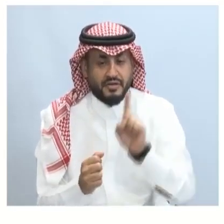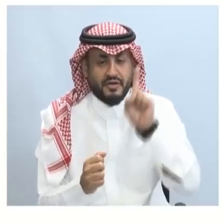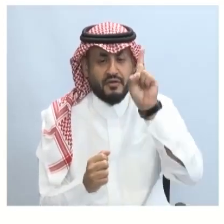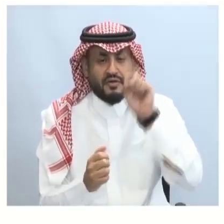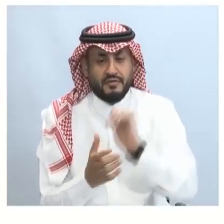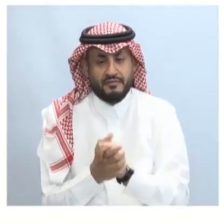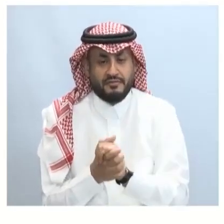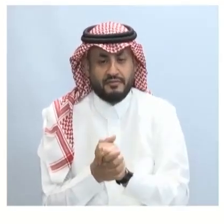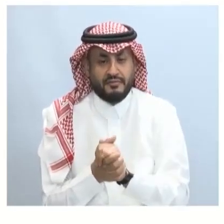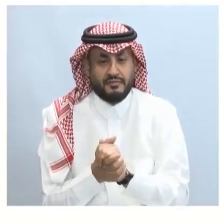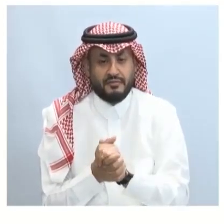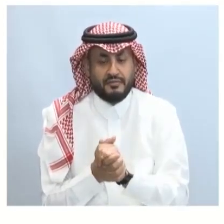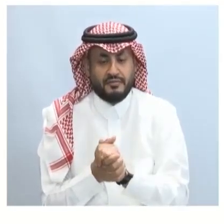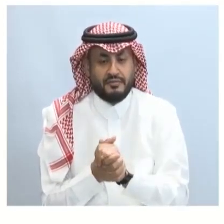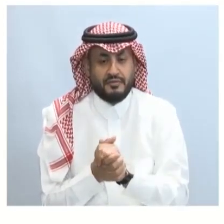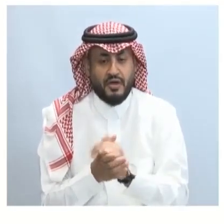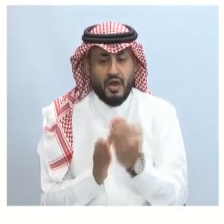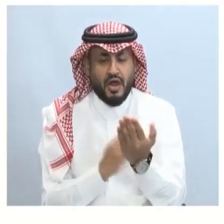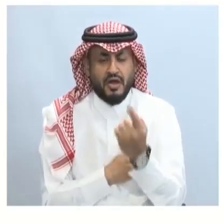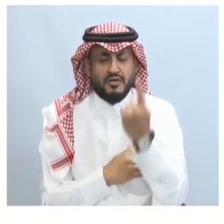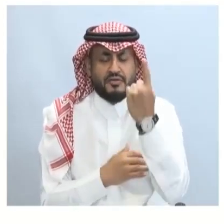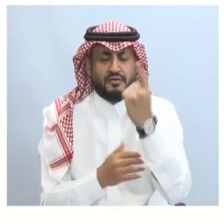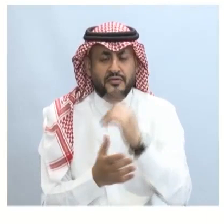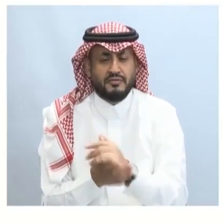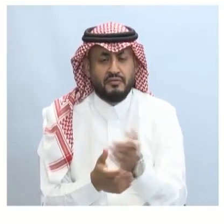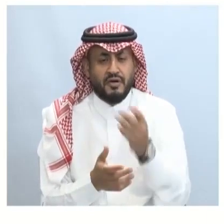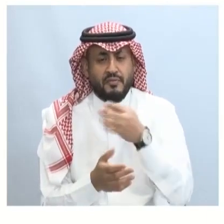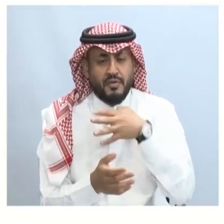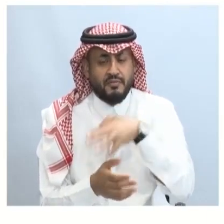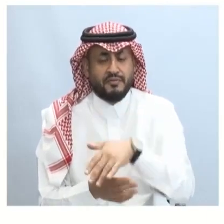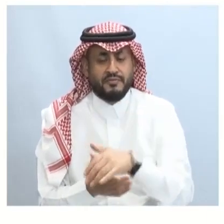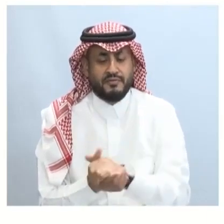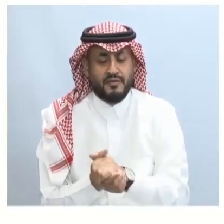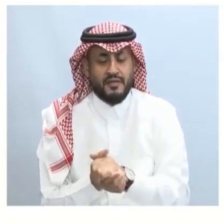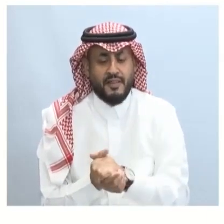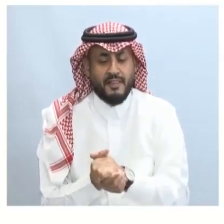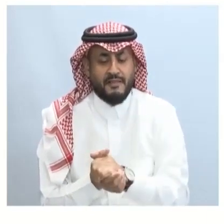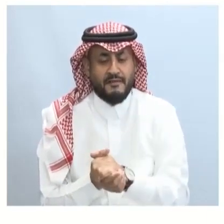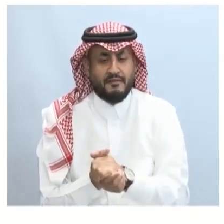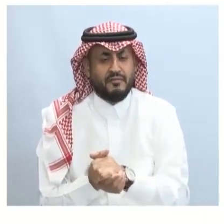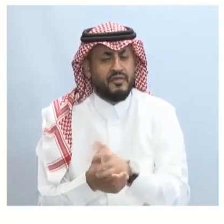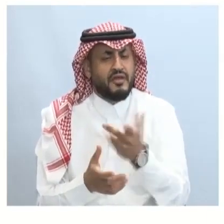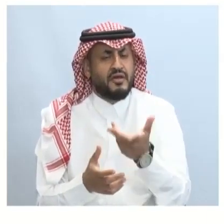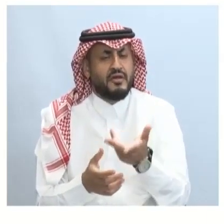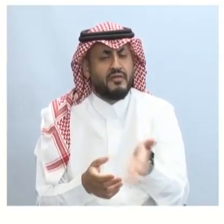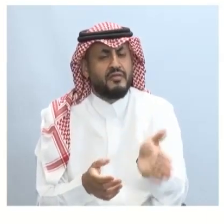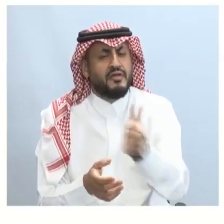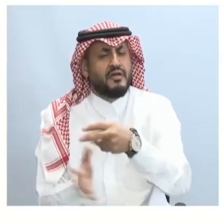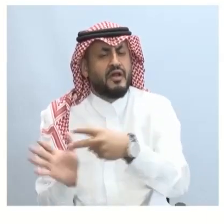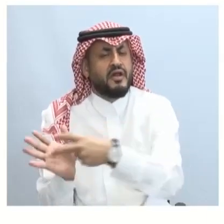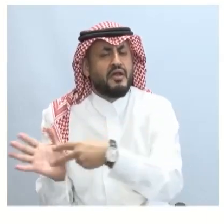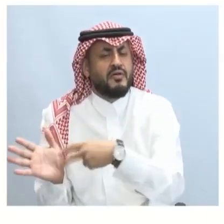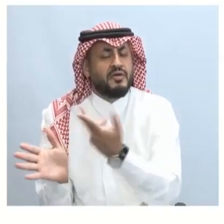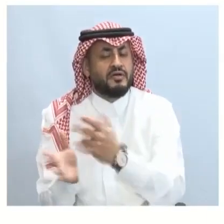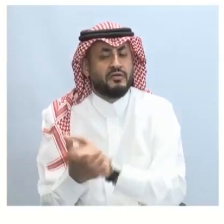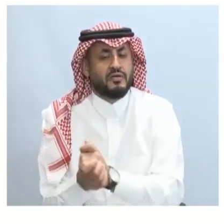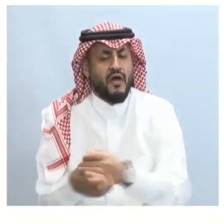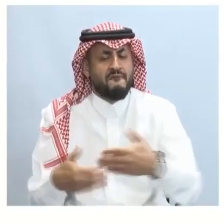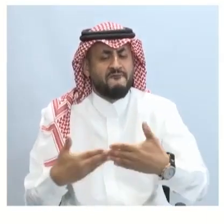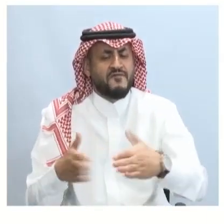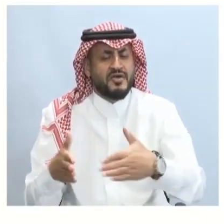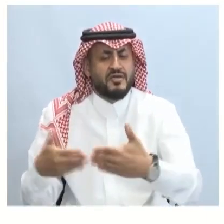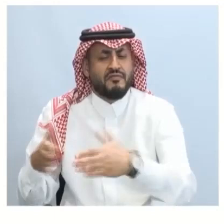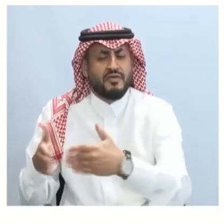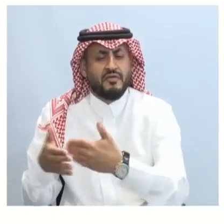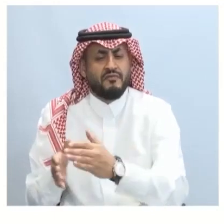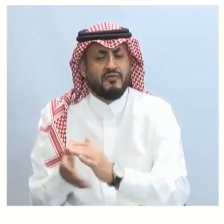ان لا اله الا الله وان محمدا رسول الله الا فتحت له ابواب الجنه